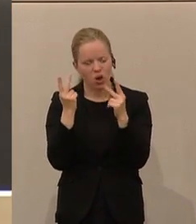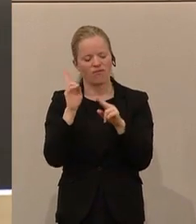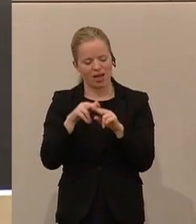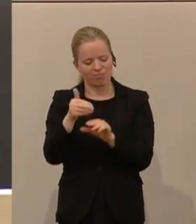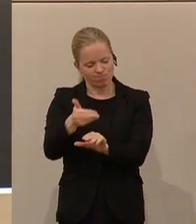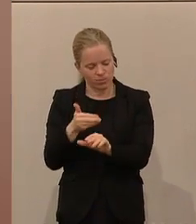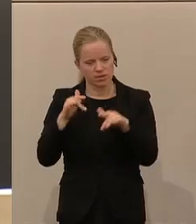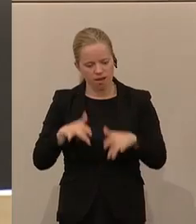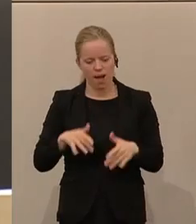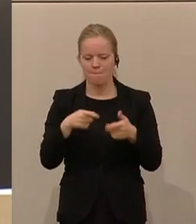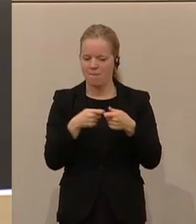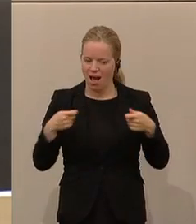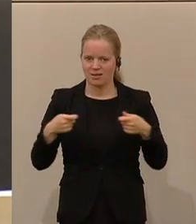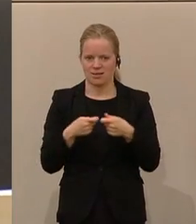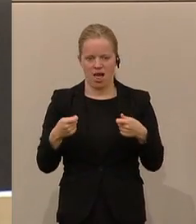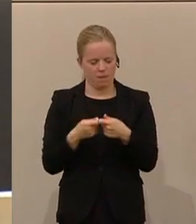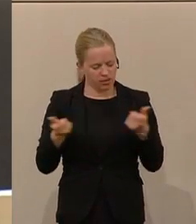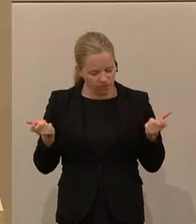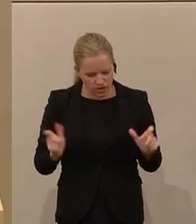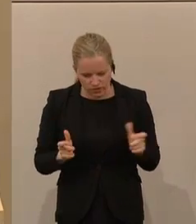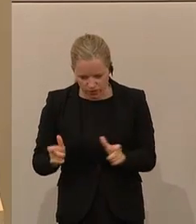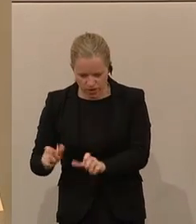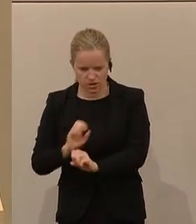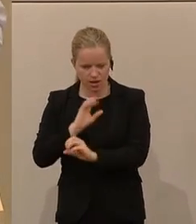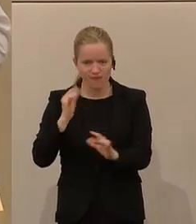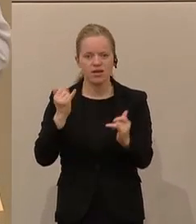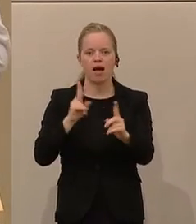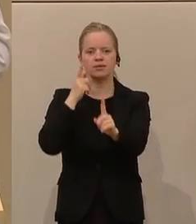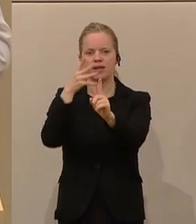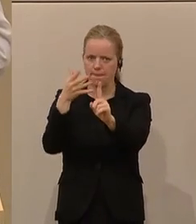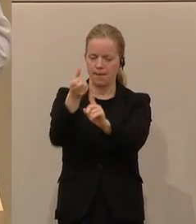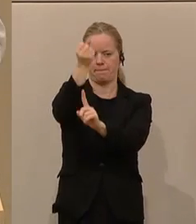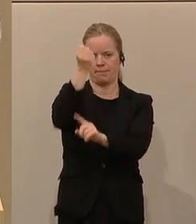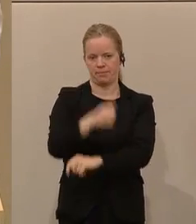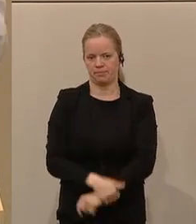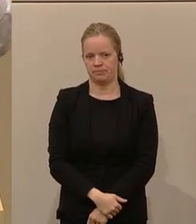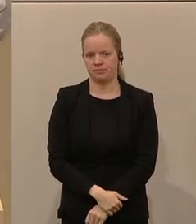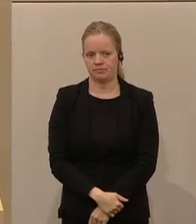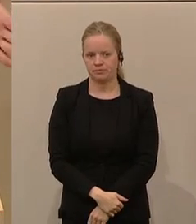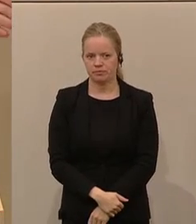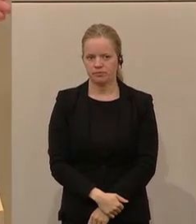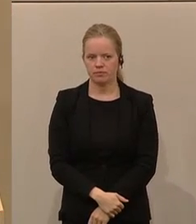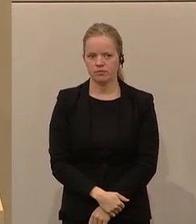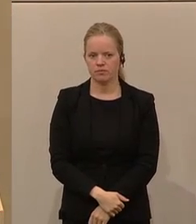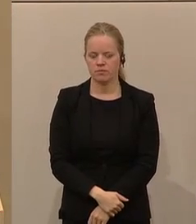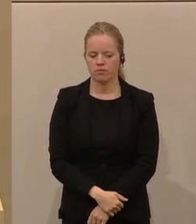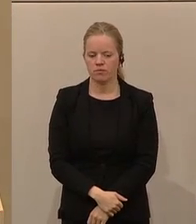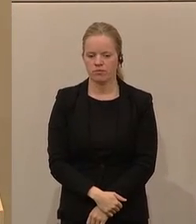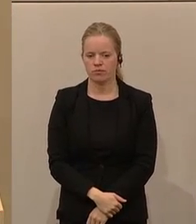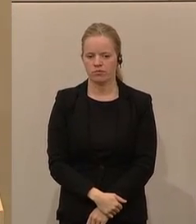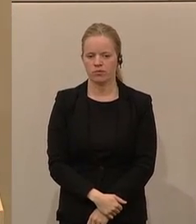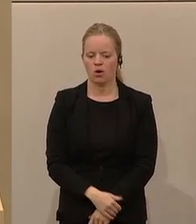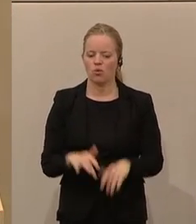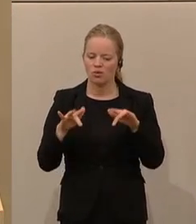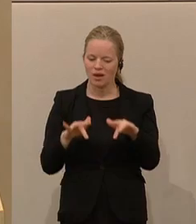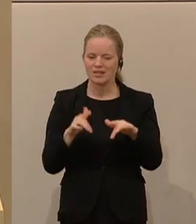Maßnahmen festgelegt werden, wie man diese Ziele erreichen kann. Und das sind vor allem zwei Gruppen